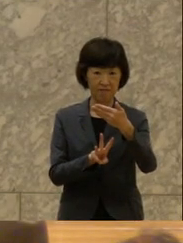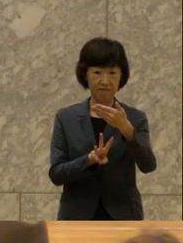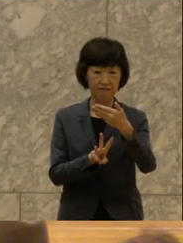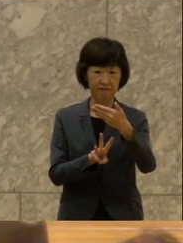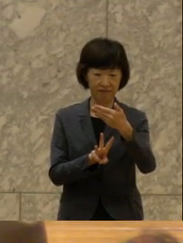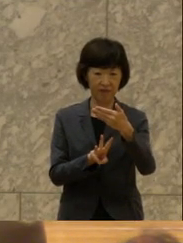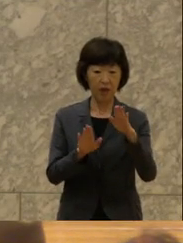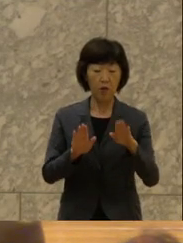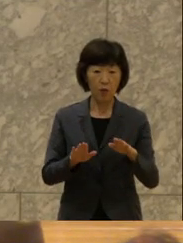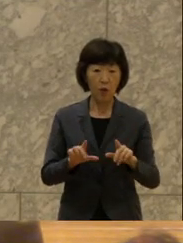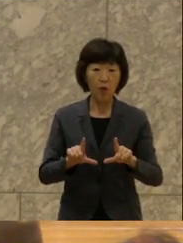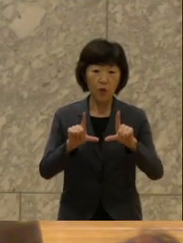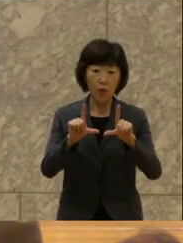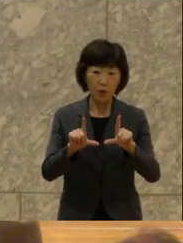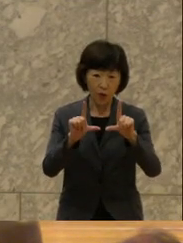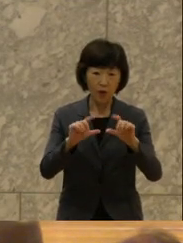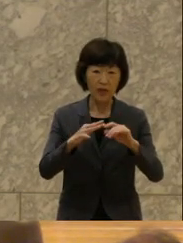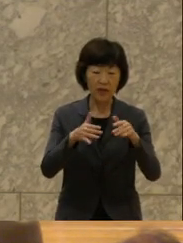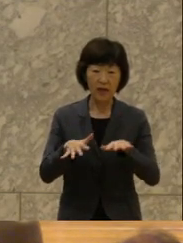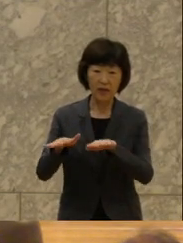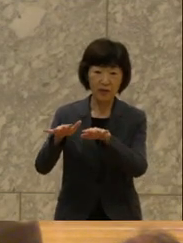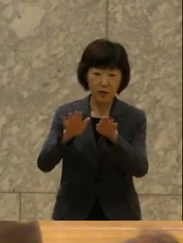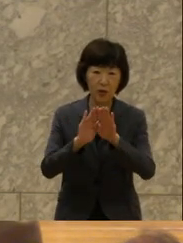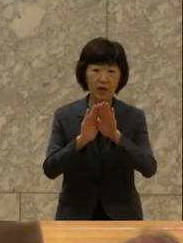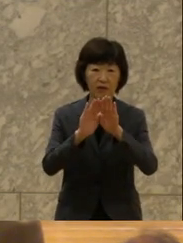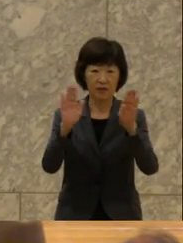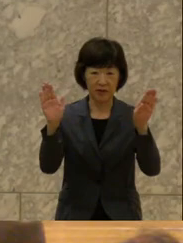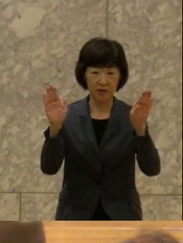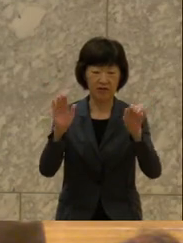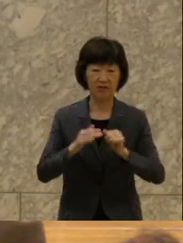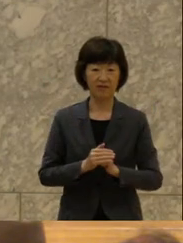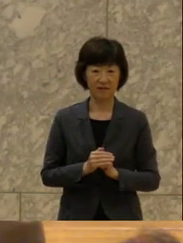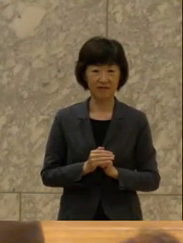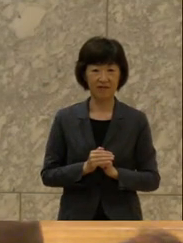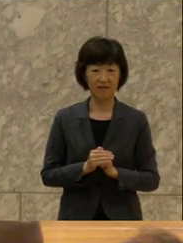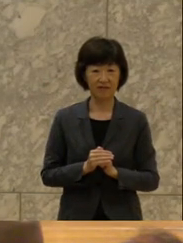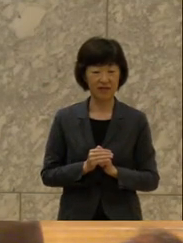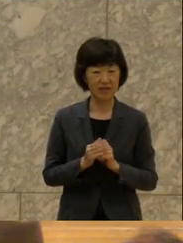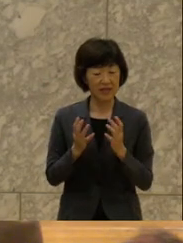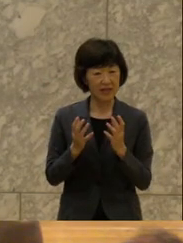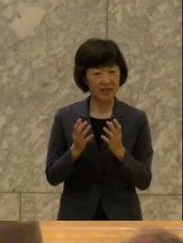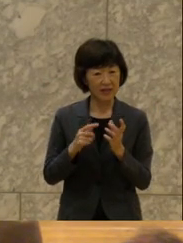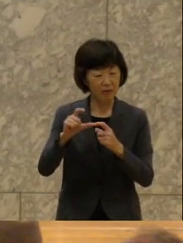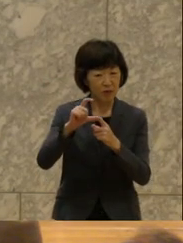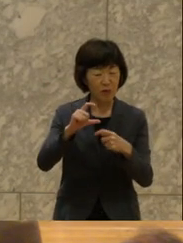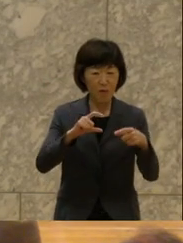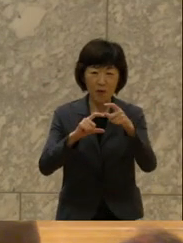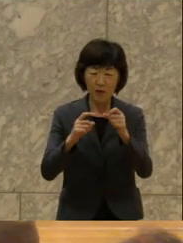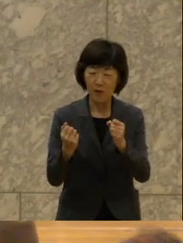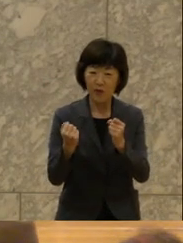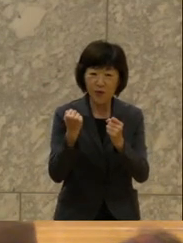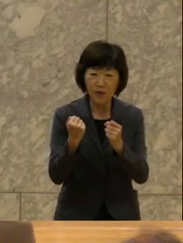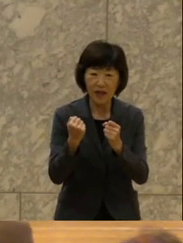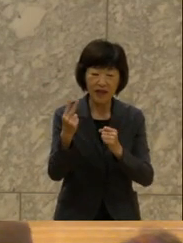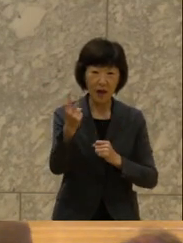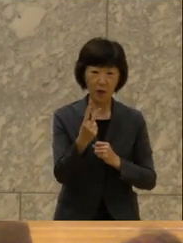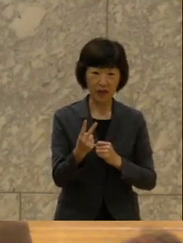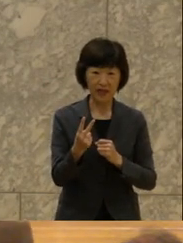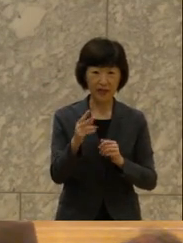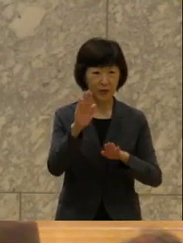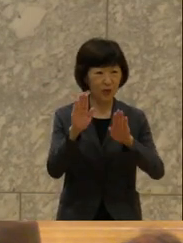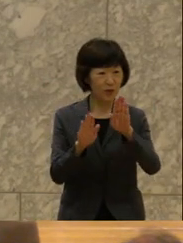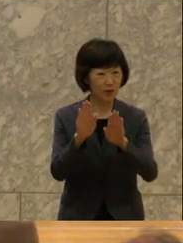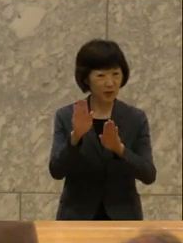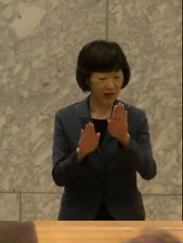ここ東京で世界陸上が開幕するわけなんですですね一回りも二回りも強くなられたお二人の姿を見られるの本当に